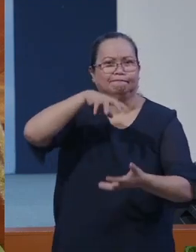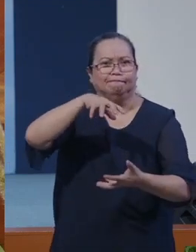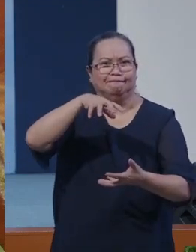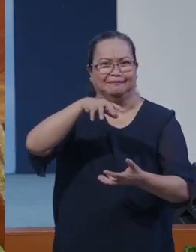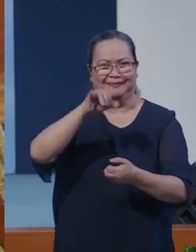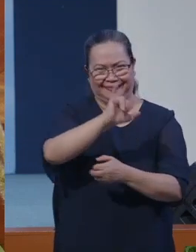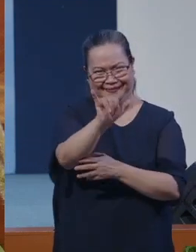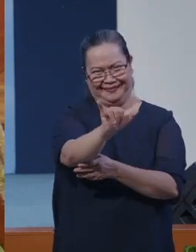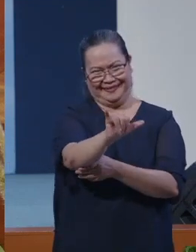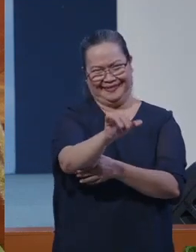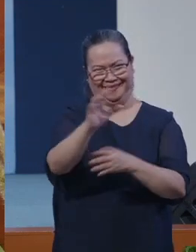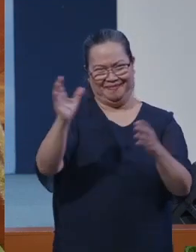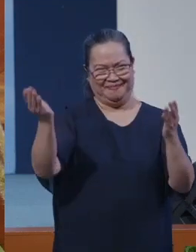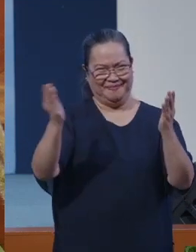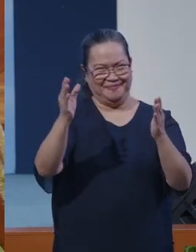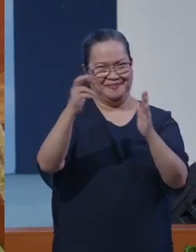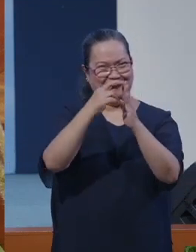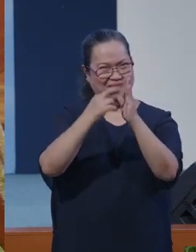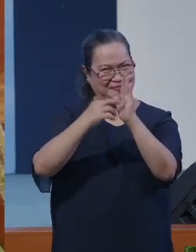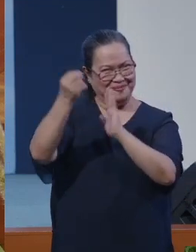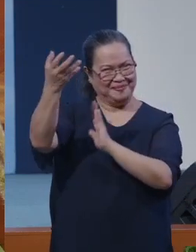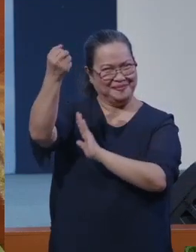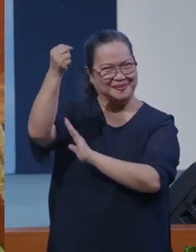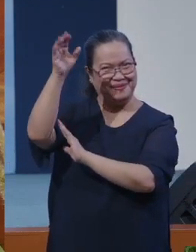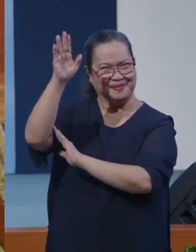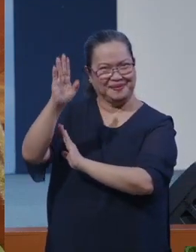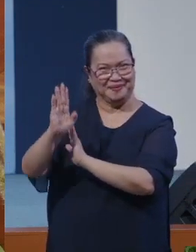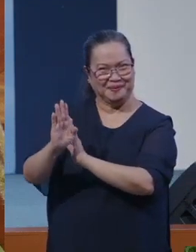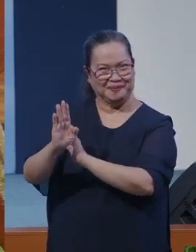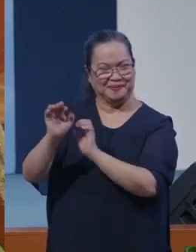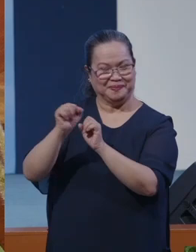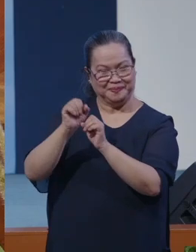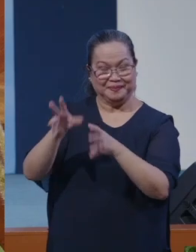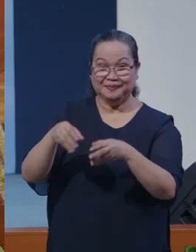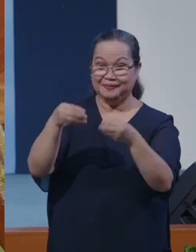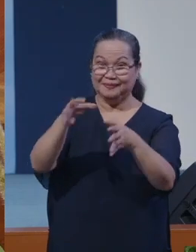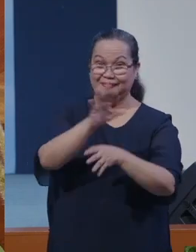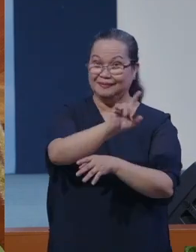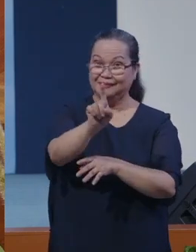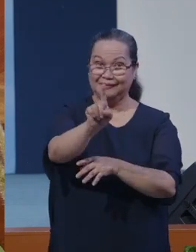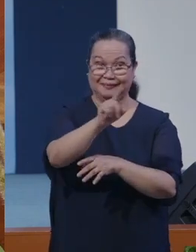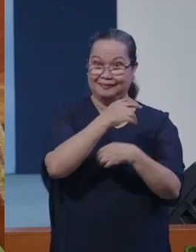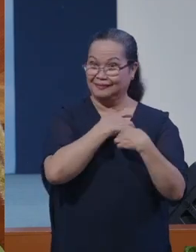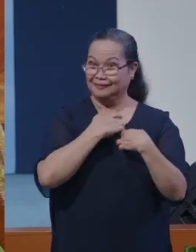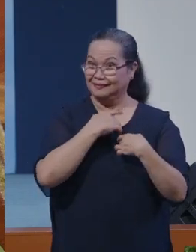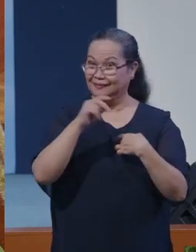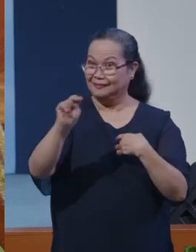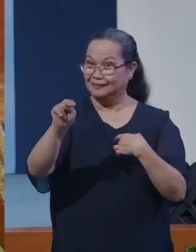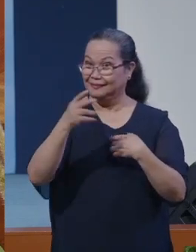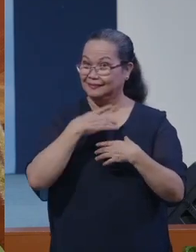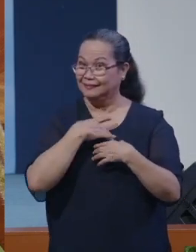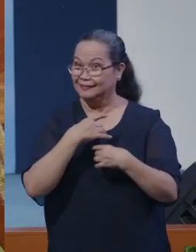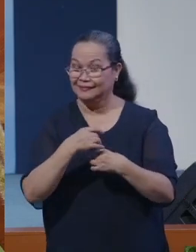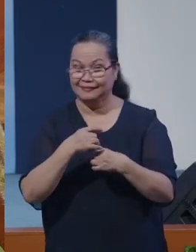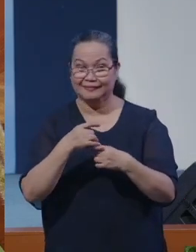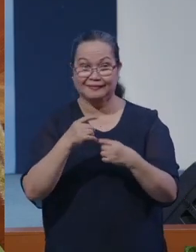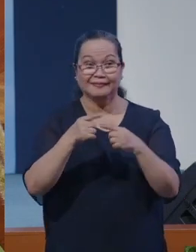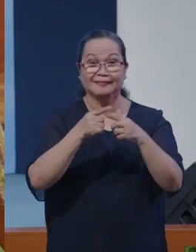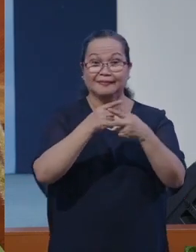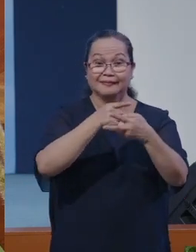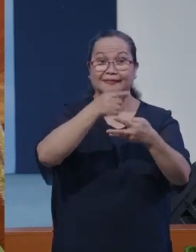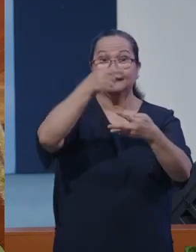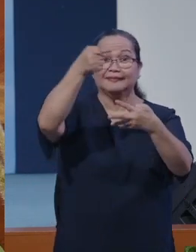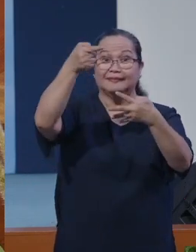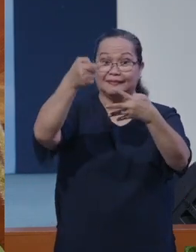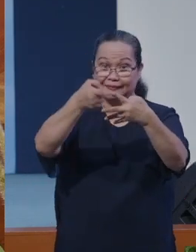generously. Ganyan ang batas ng ating Diyos. So magbigay kayo ayon sa kagustuhan ng inyong puso. Tapos, ang susunod